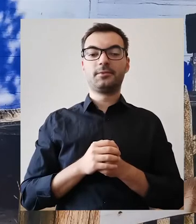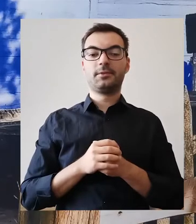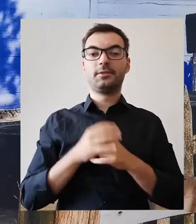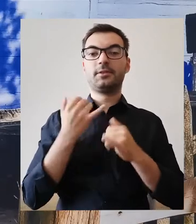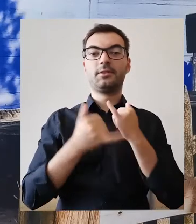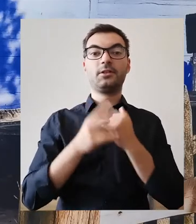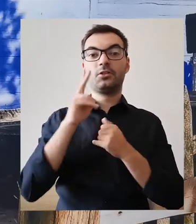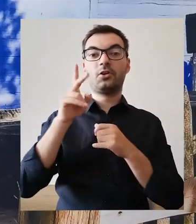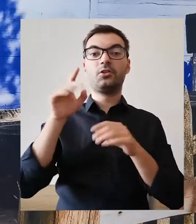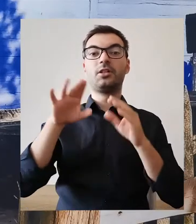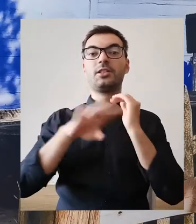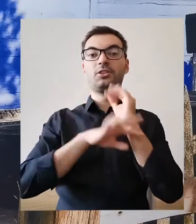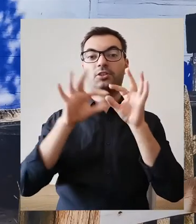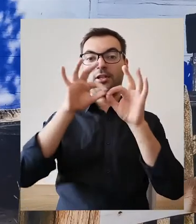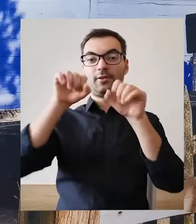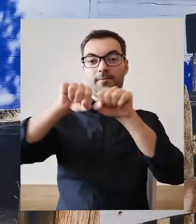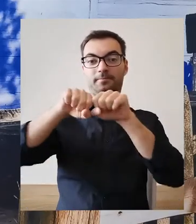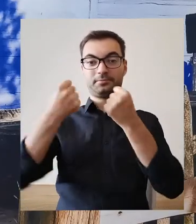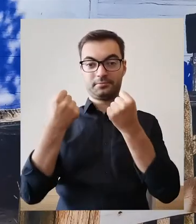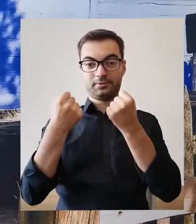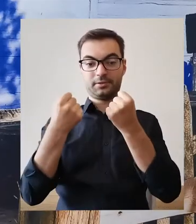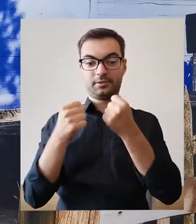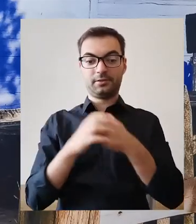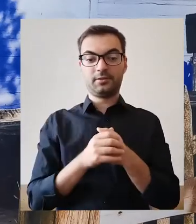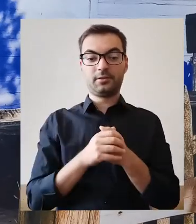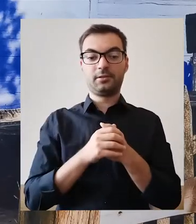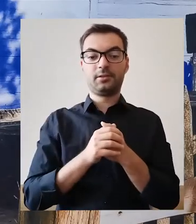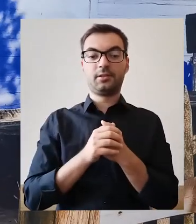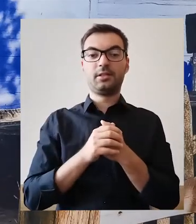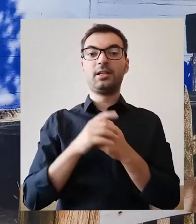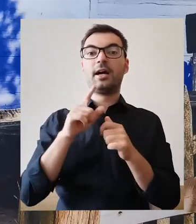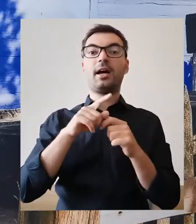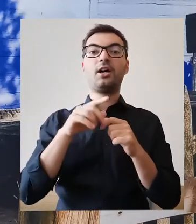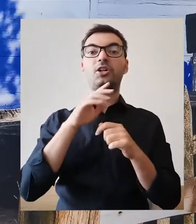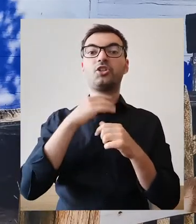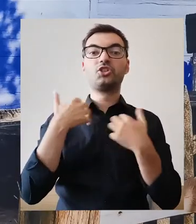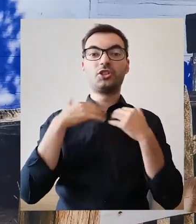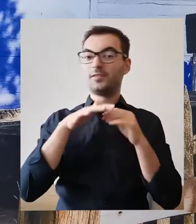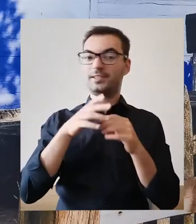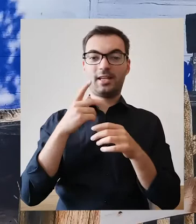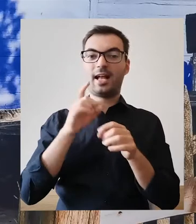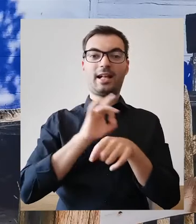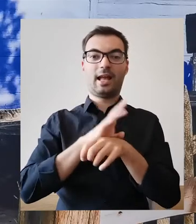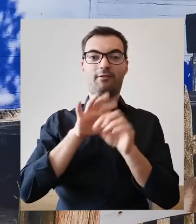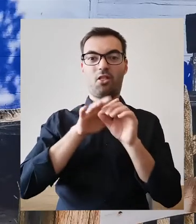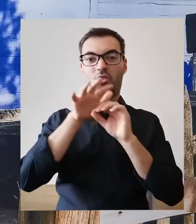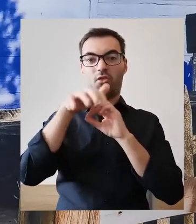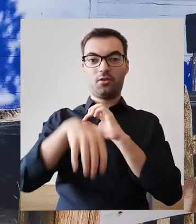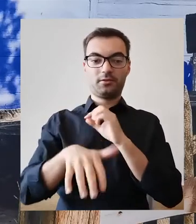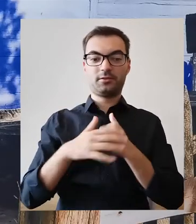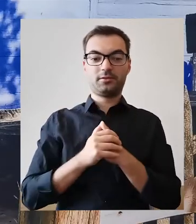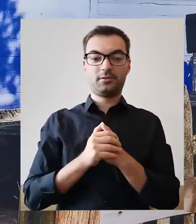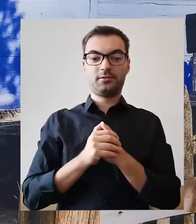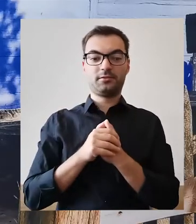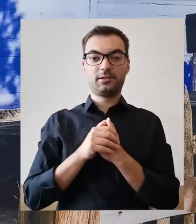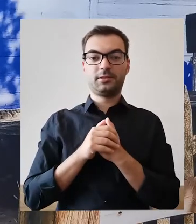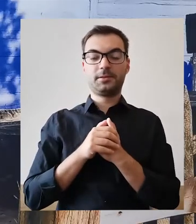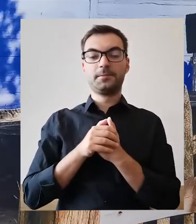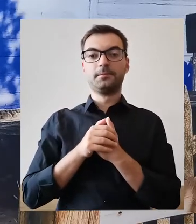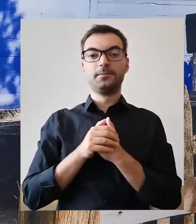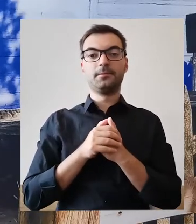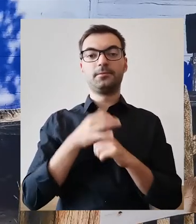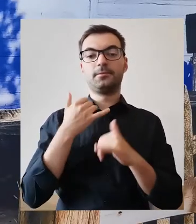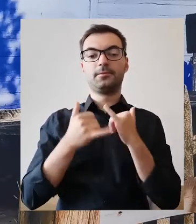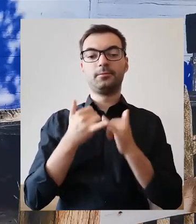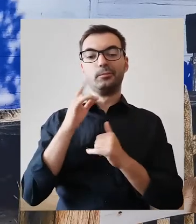jeżeli ktoś złamie gałąź tego drzewa to zamiast żywicy popłynie z jego krew i jeżeli